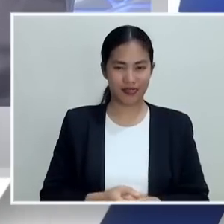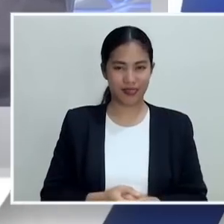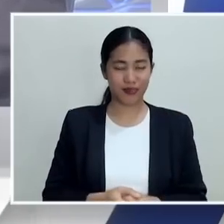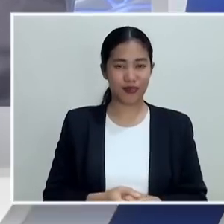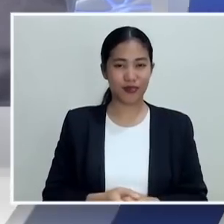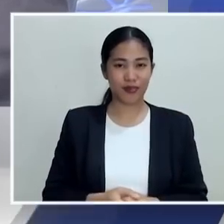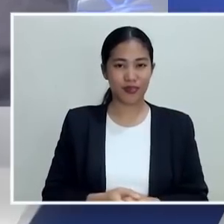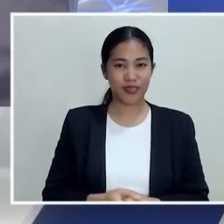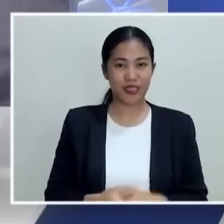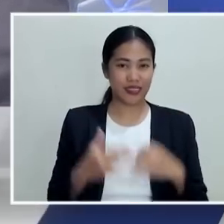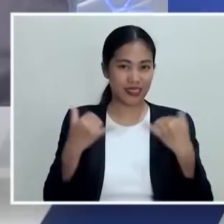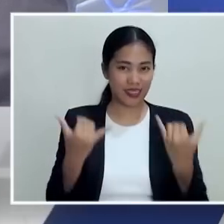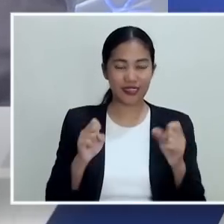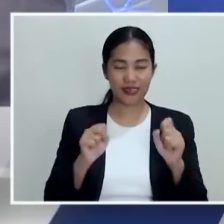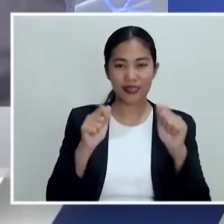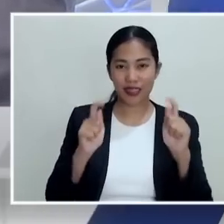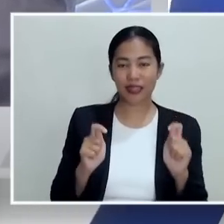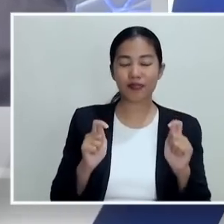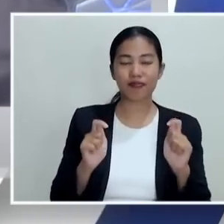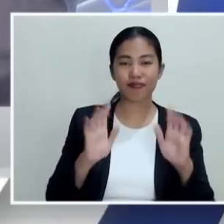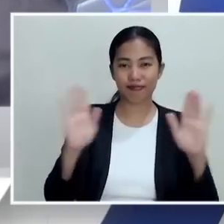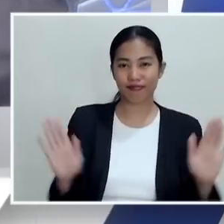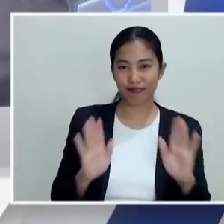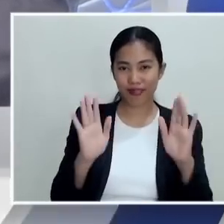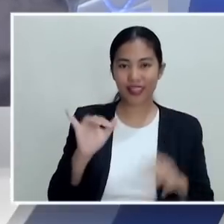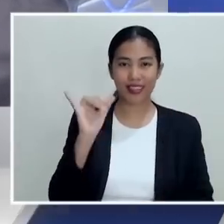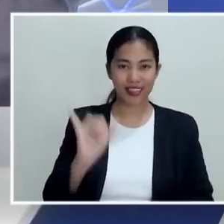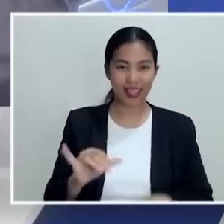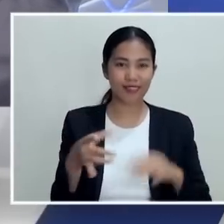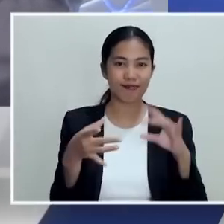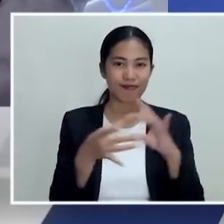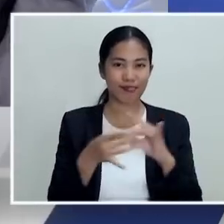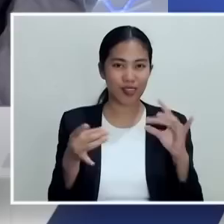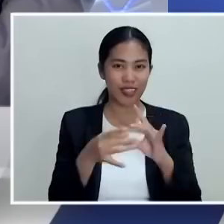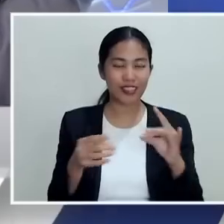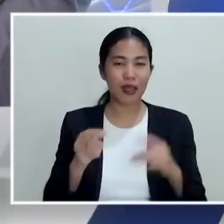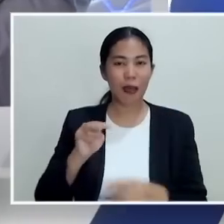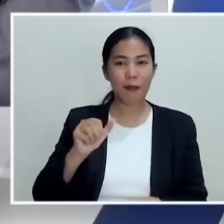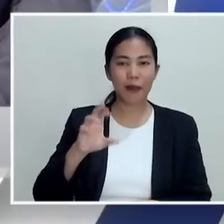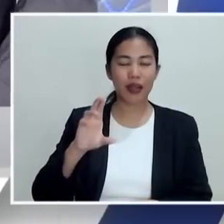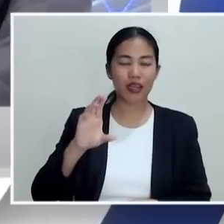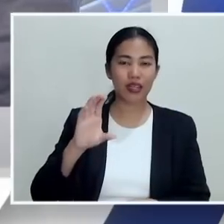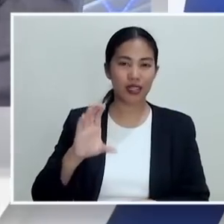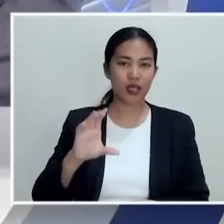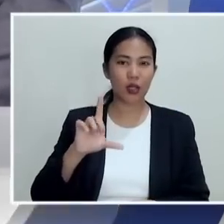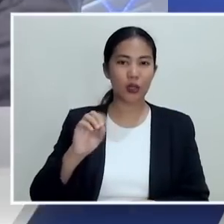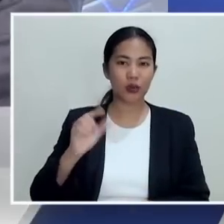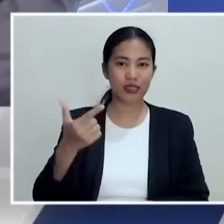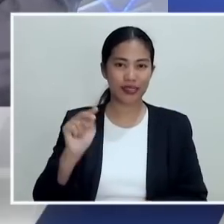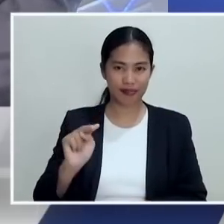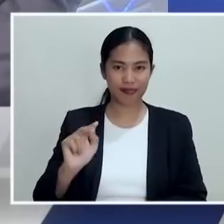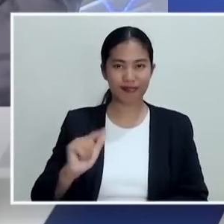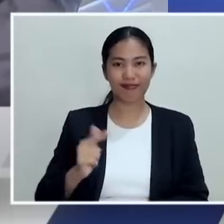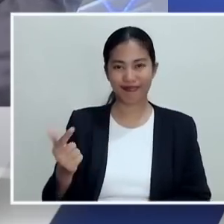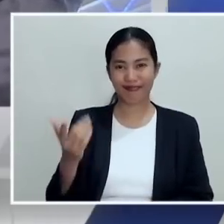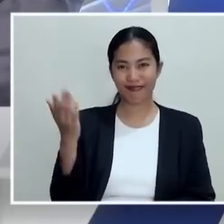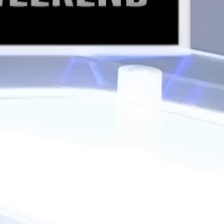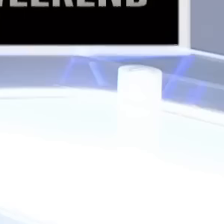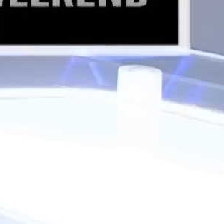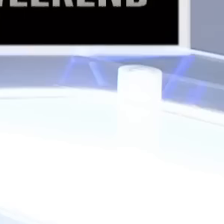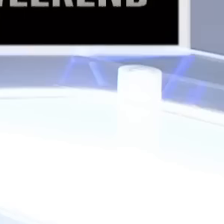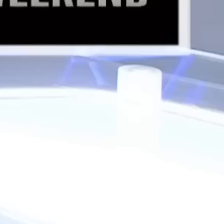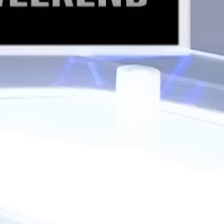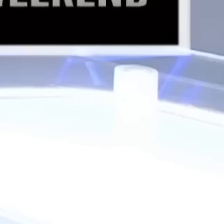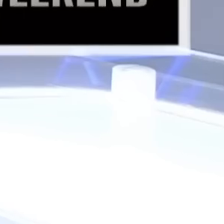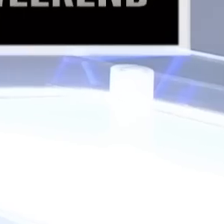ngayong weekend. Yan po ang tampok sa mga kwento ni Mark Logan. Yes, kabayan, siksikliglig